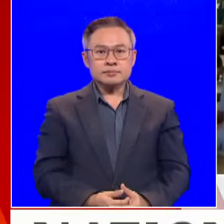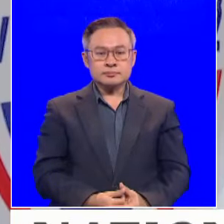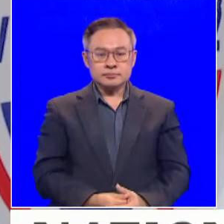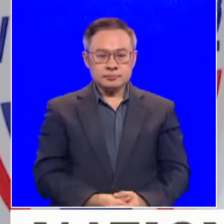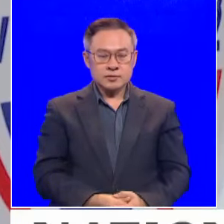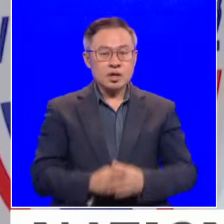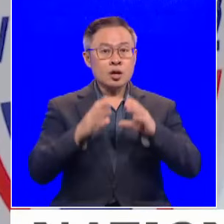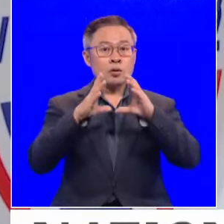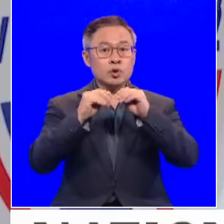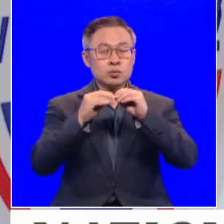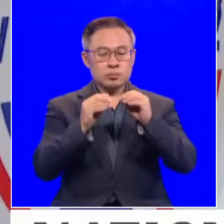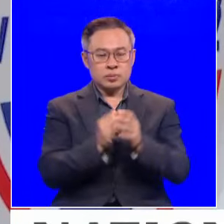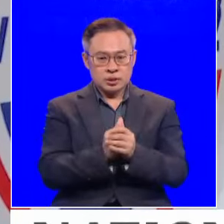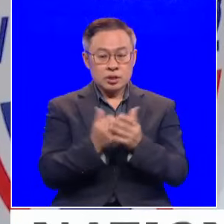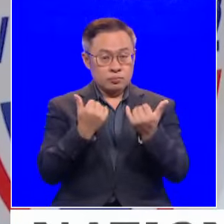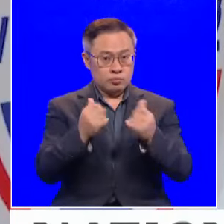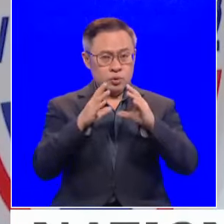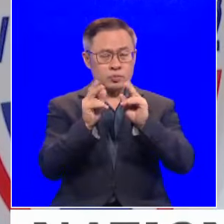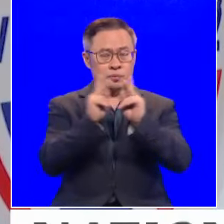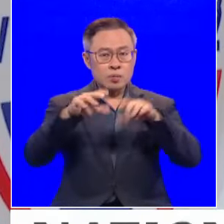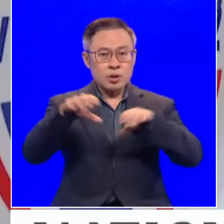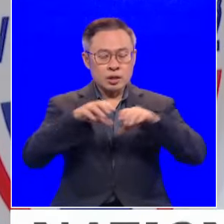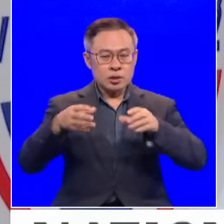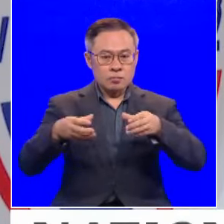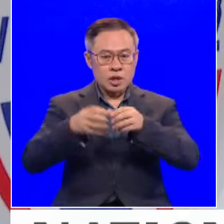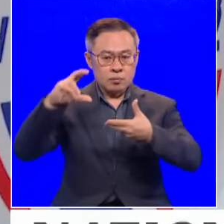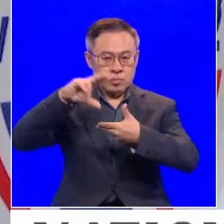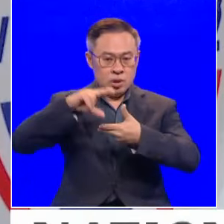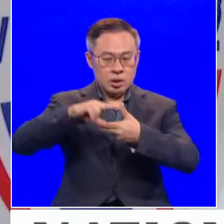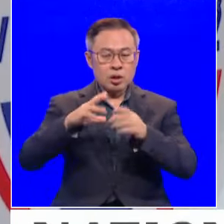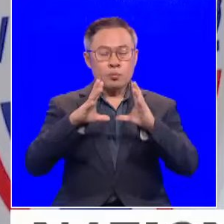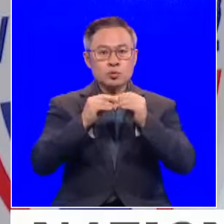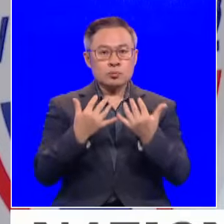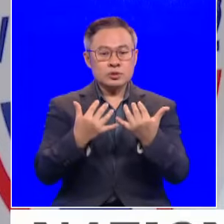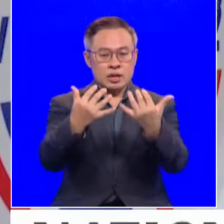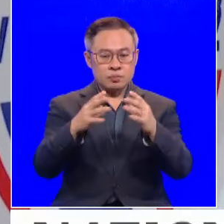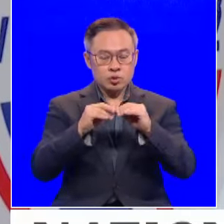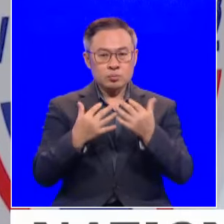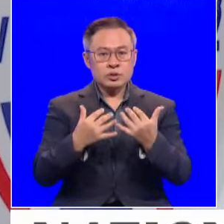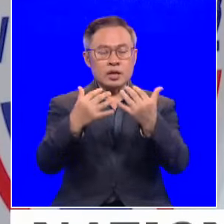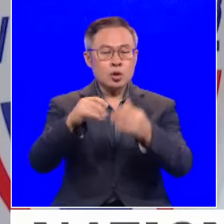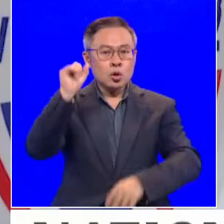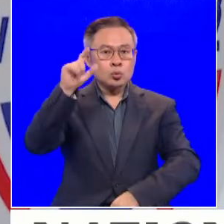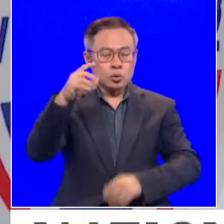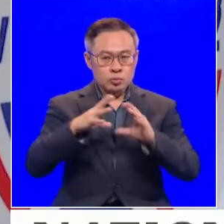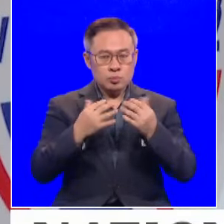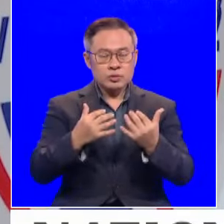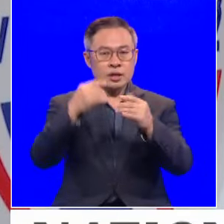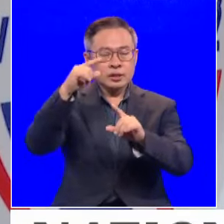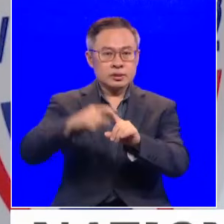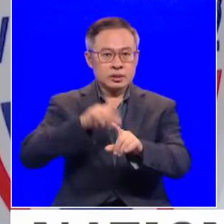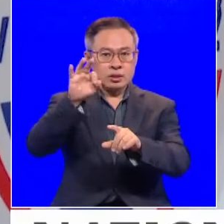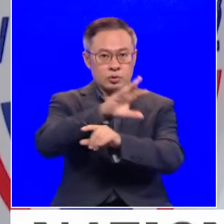ที่ประชุมพรรคพลังประชารัฐในวันนี้นะคะมีมติจัดประชุมใหญ่วิสามัญประจำปีครั้งที่2ค่ะในวันที่6กันยาย